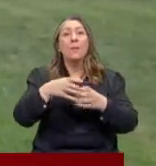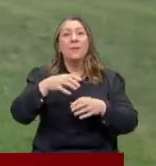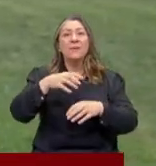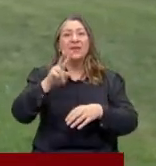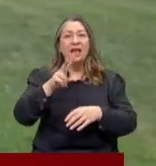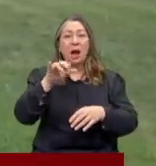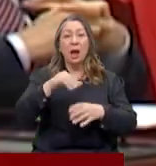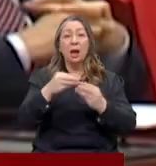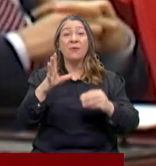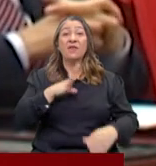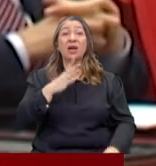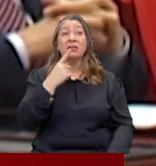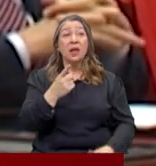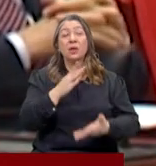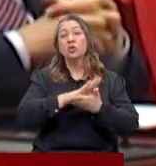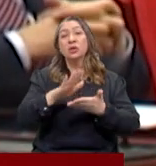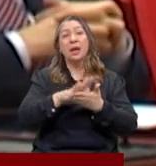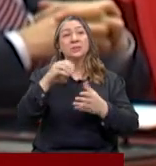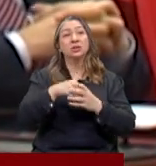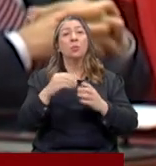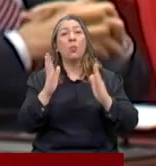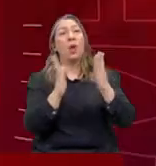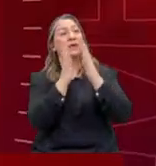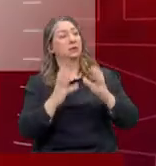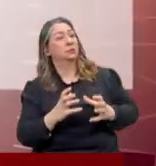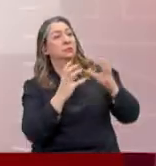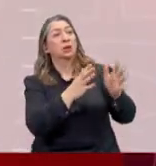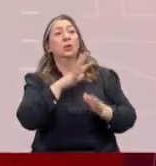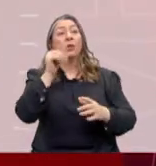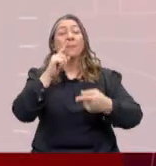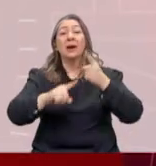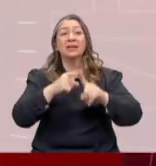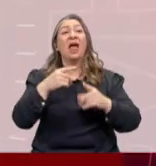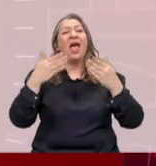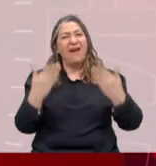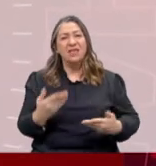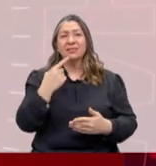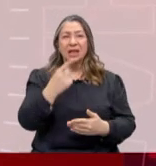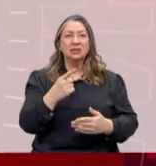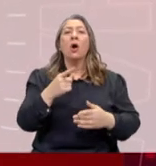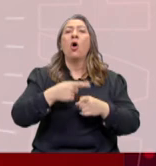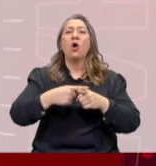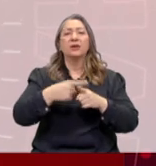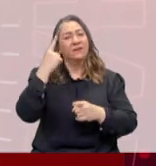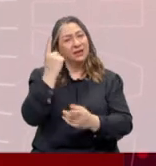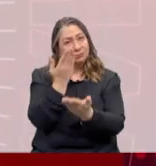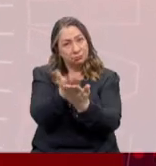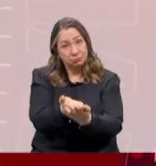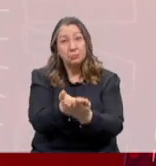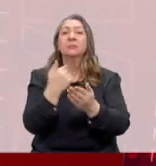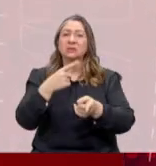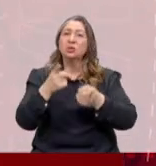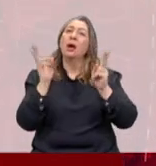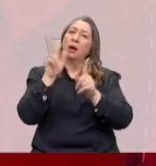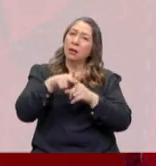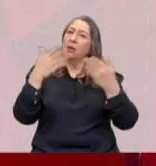hak kaybı var dedi ama düzenleme için topu da muhalefete attı. Bütün siyasi partiler evet derse, ortak önerge verirlerse biz de